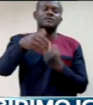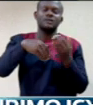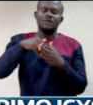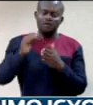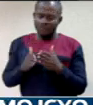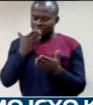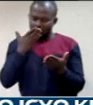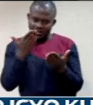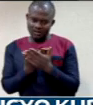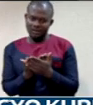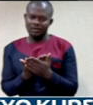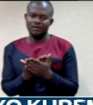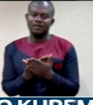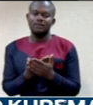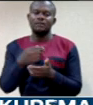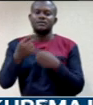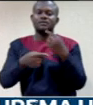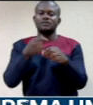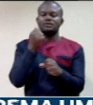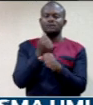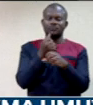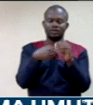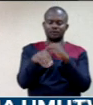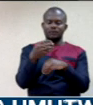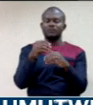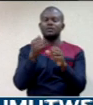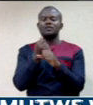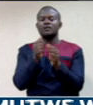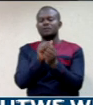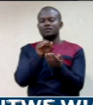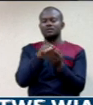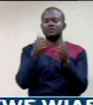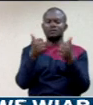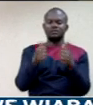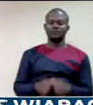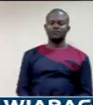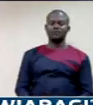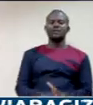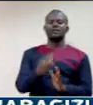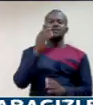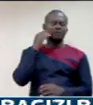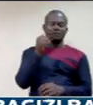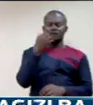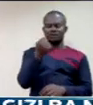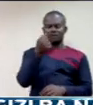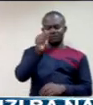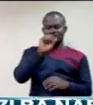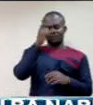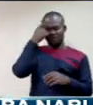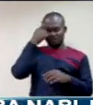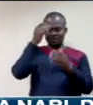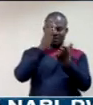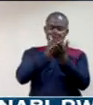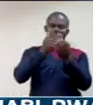kubyifatamo neza bazakomeza bacuruze kandi bakoranye n'amabanki neza. Ku itariki ya kane z'ukwa gatanu nibwo guverinoma